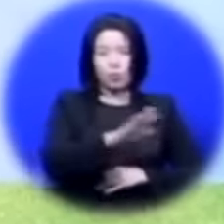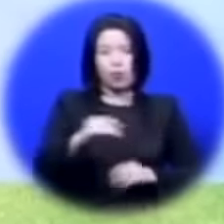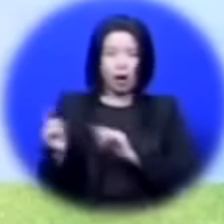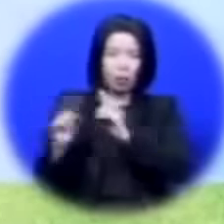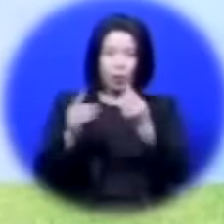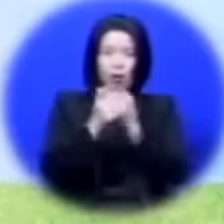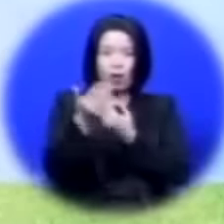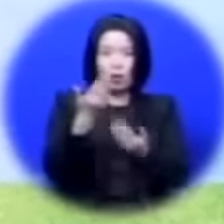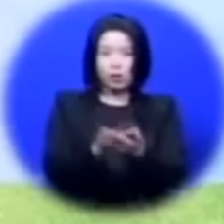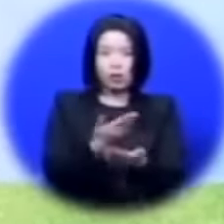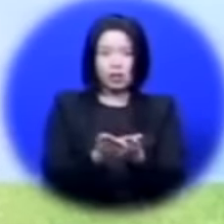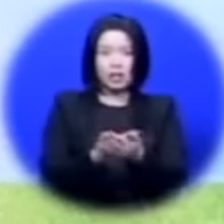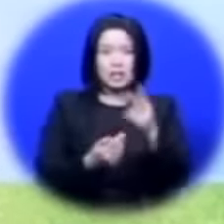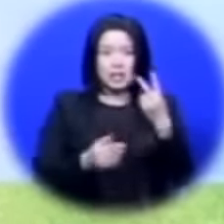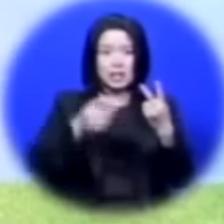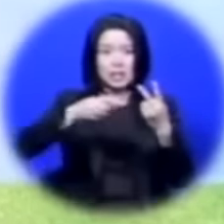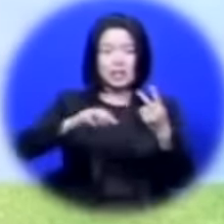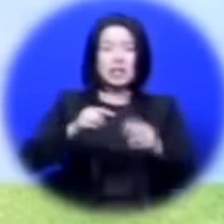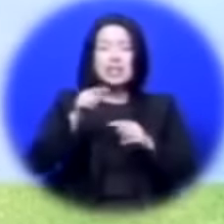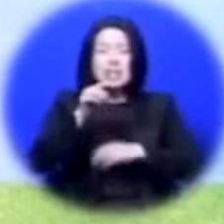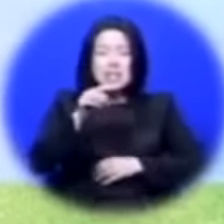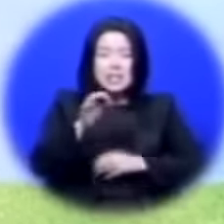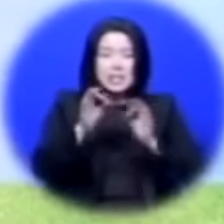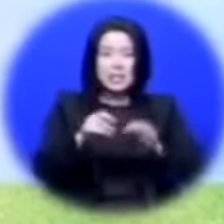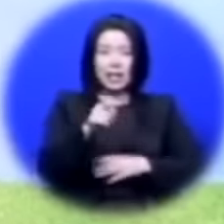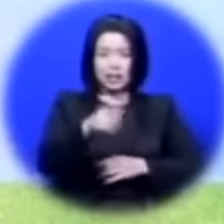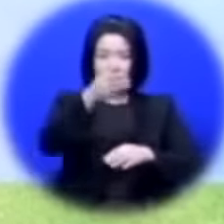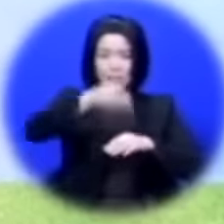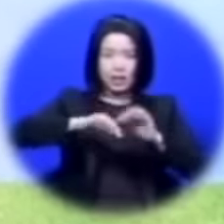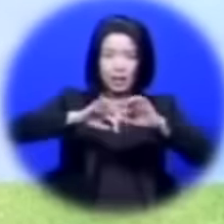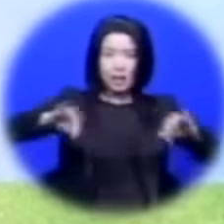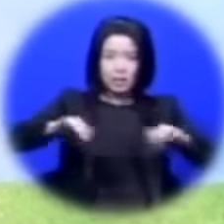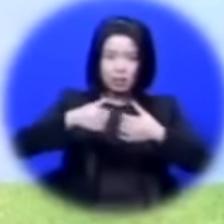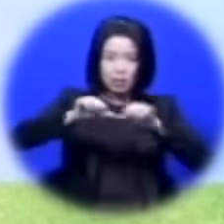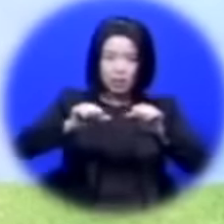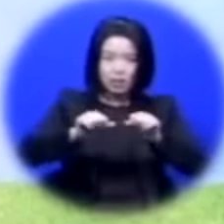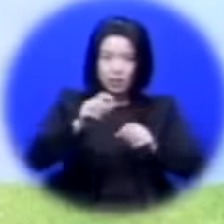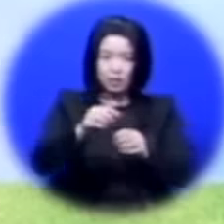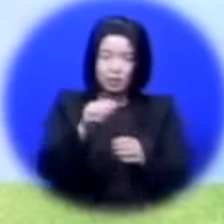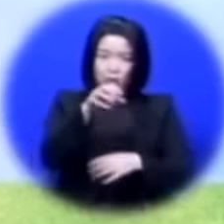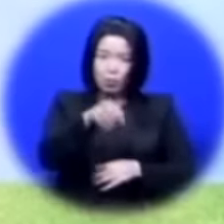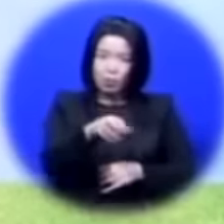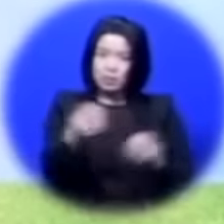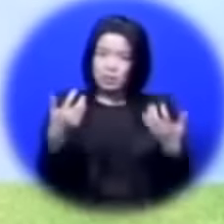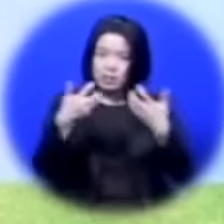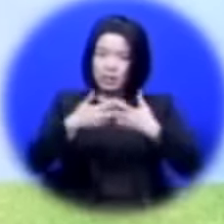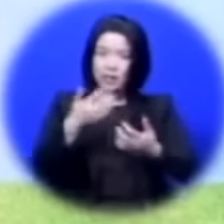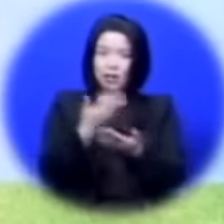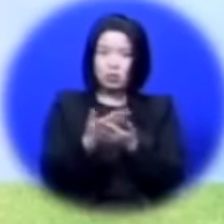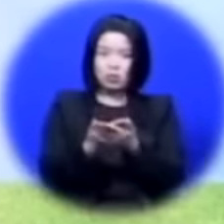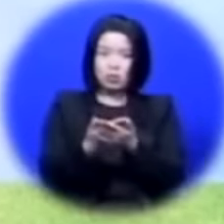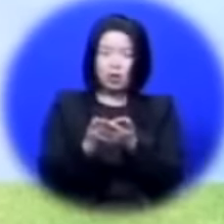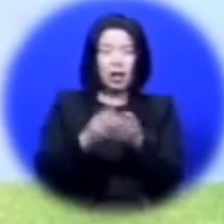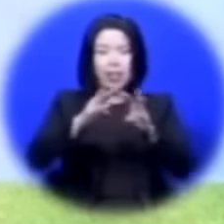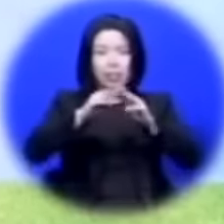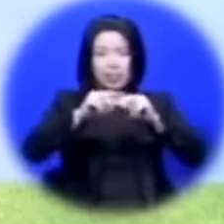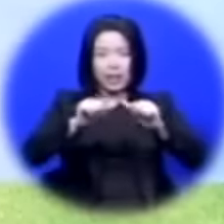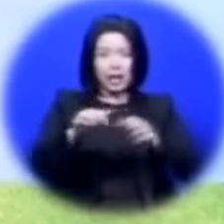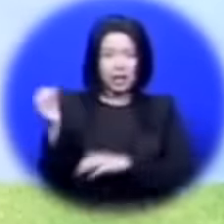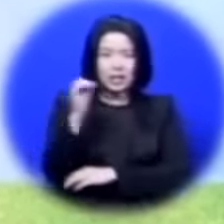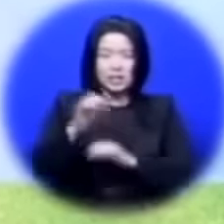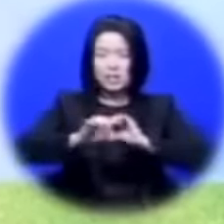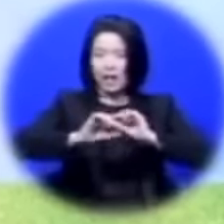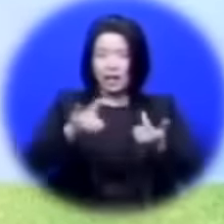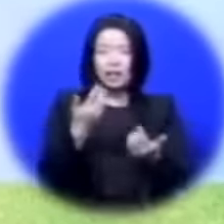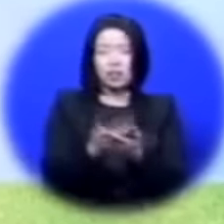주십시오 2절에 이제는 그 갈라지고 깨어진 틈을 메워 주시어서 땅이 요동치 않게